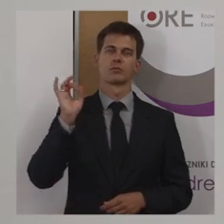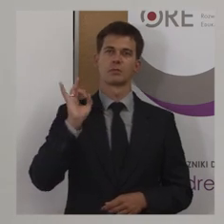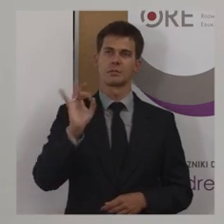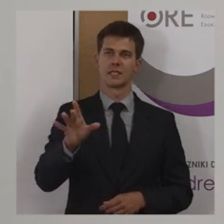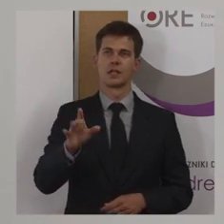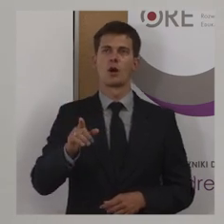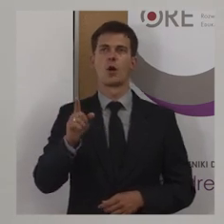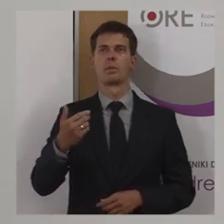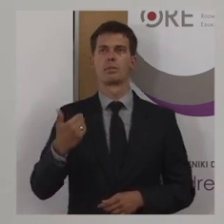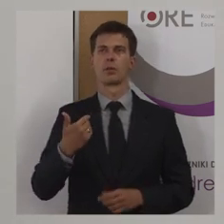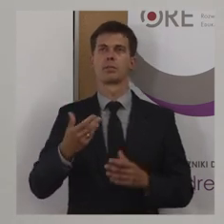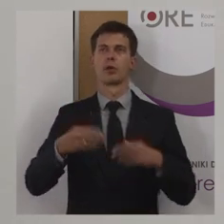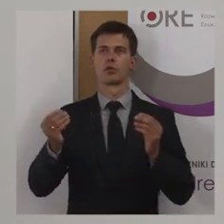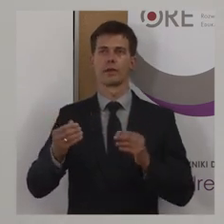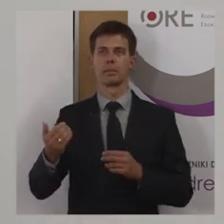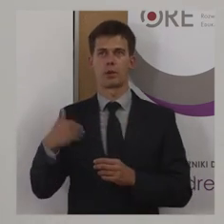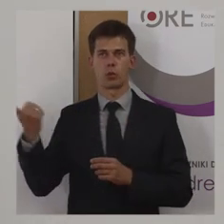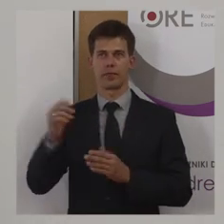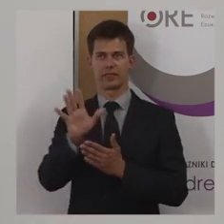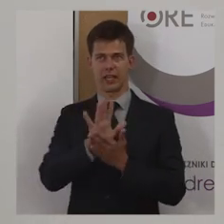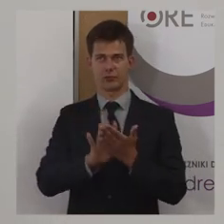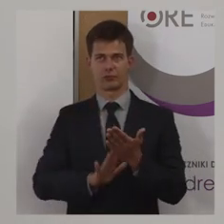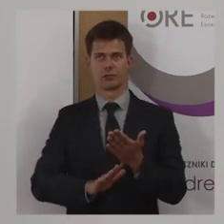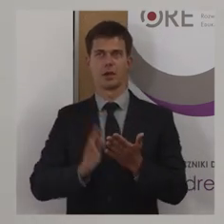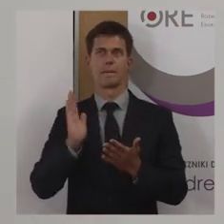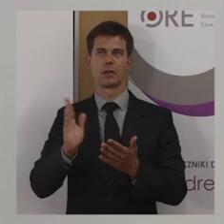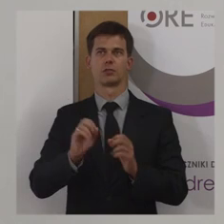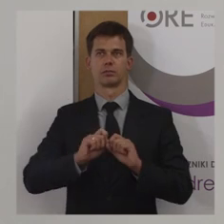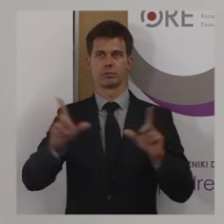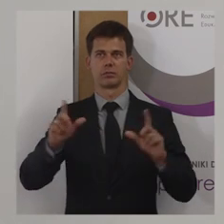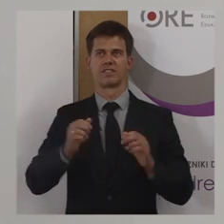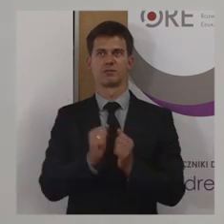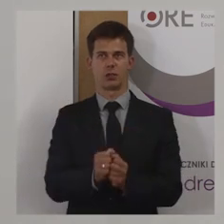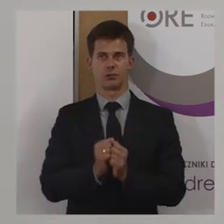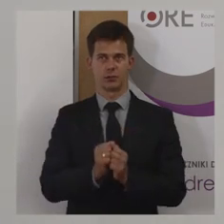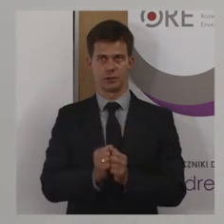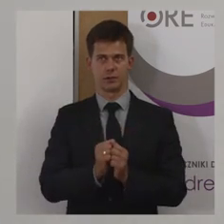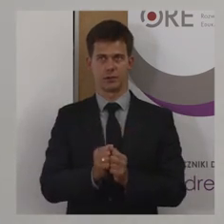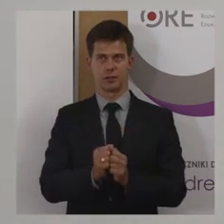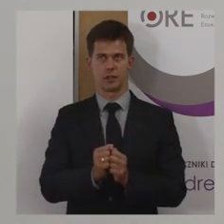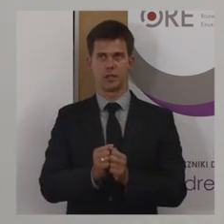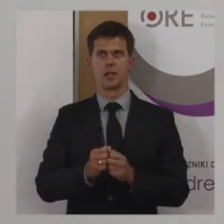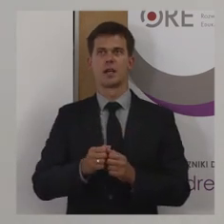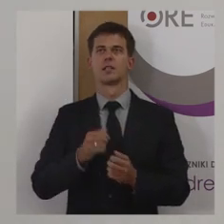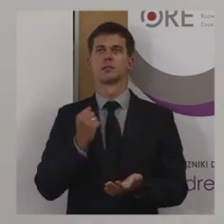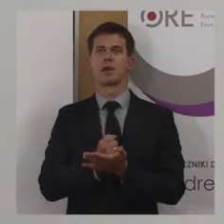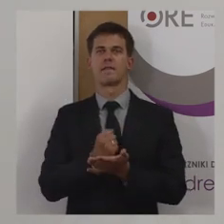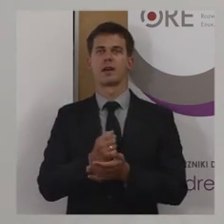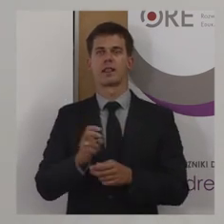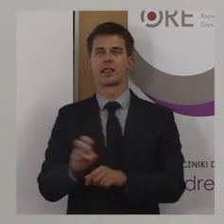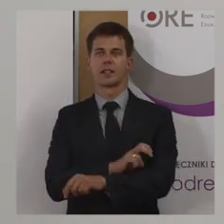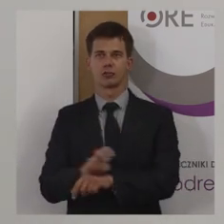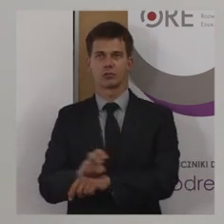Pierwsze treści, tak jak było na prezentacji, będą zaprezentowane we wrześniu. Jeśli chodzi o specyfikację